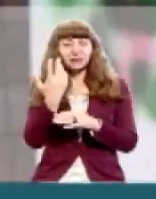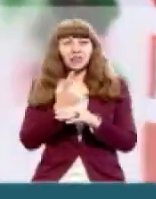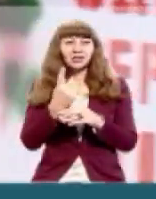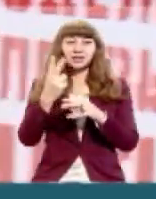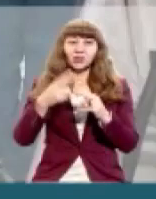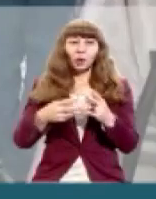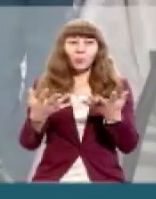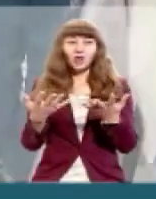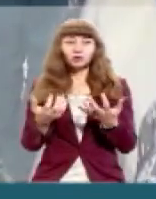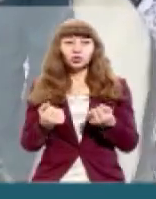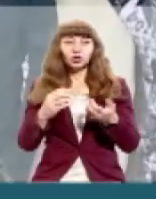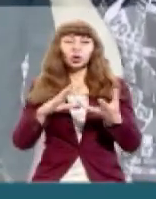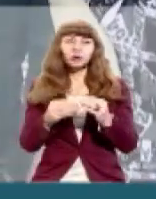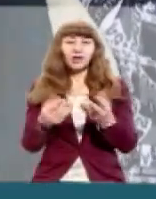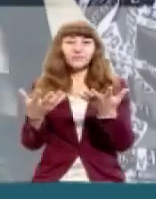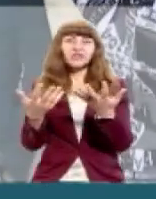ретінде таратылды.